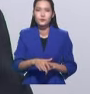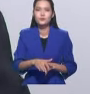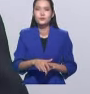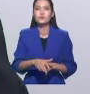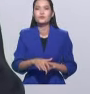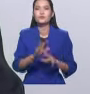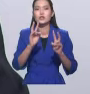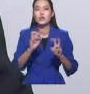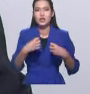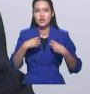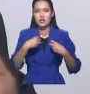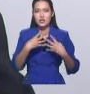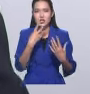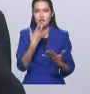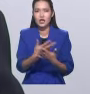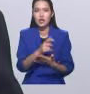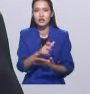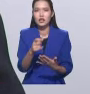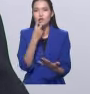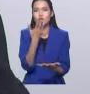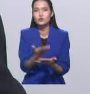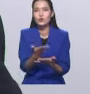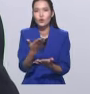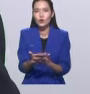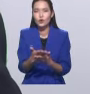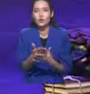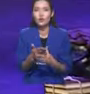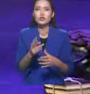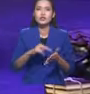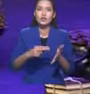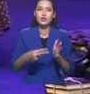атап өтсек, осы халыққа көрсетсек, 100 жыл болып жатыр.